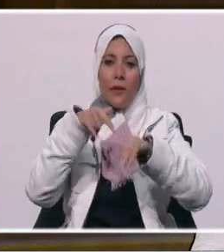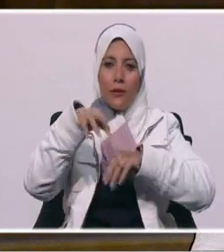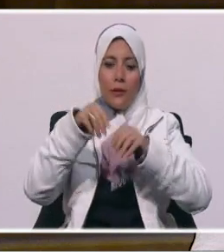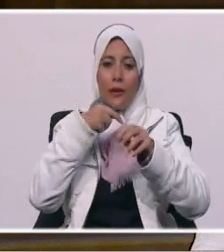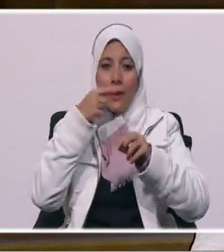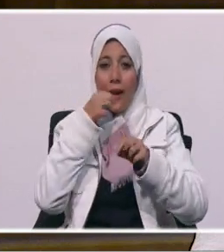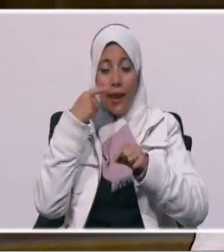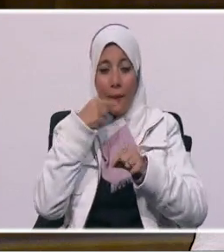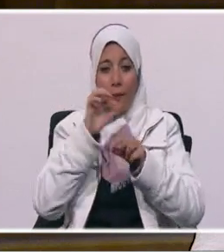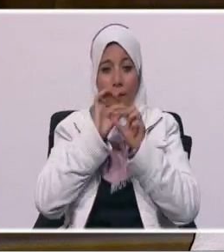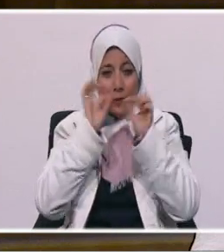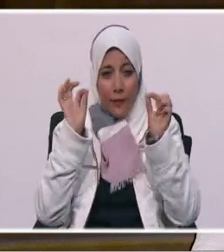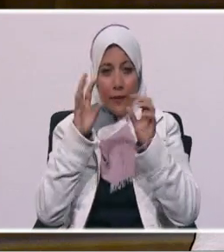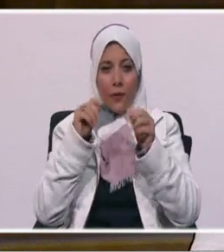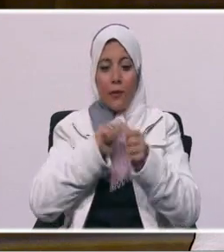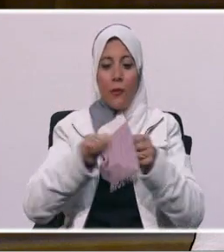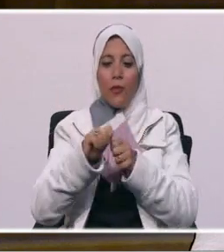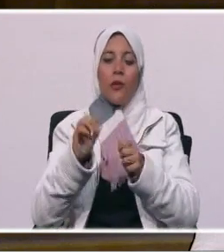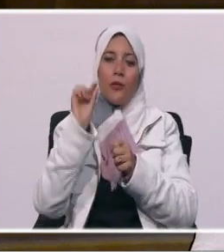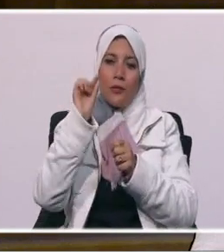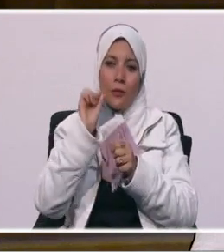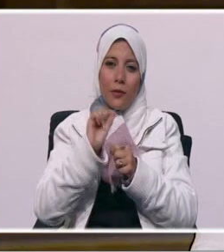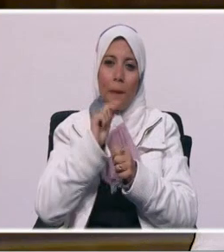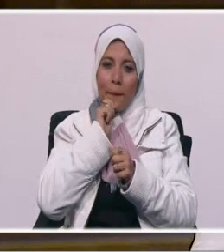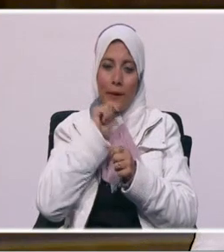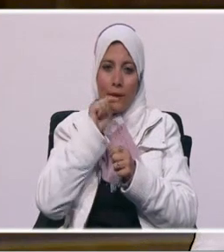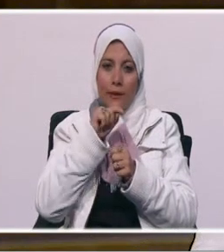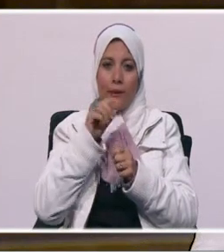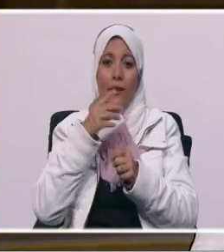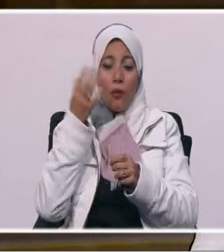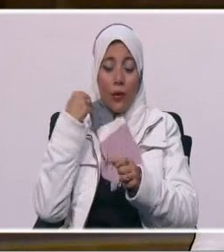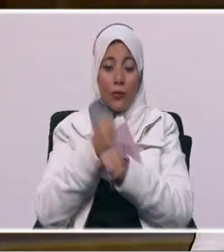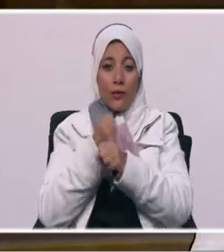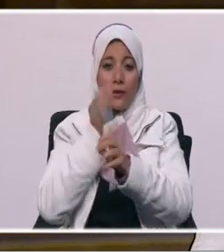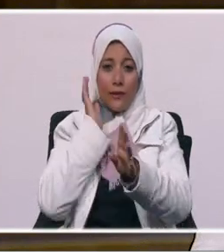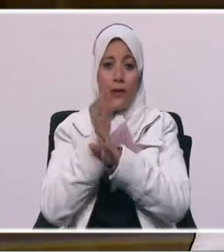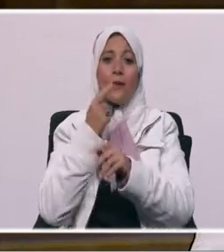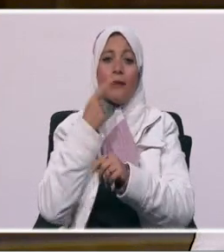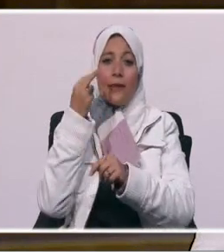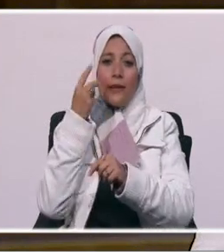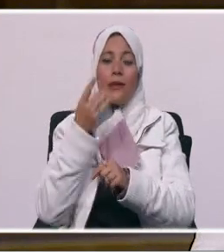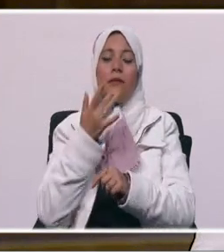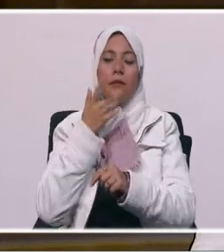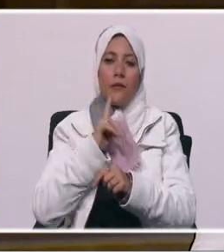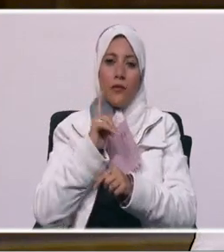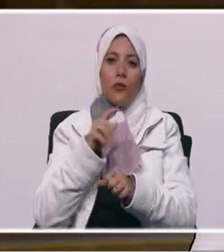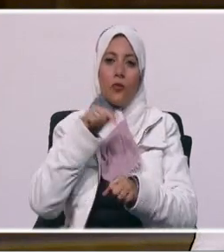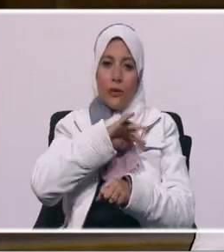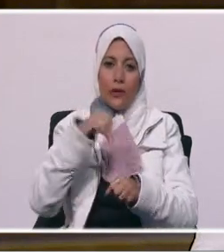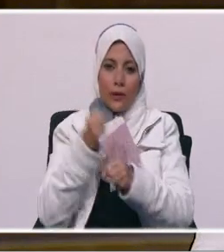نجوميتها على نار هاديه. غابت عن الفن لمده سنتين وعادت اكثر اشراقا